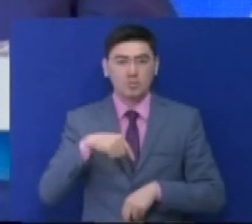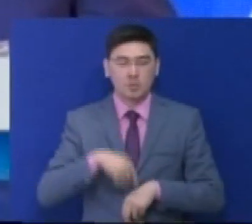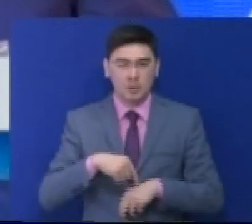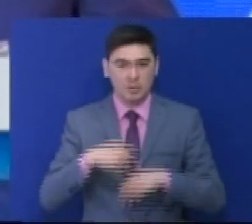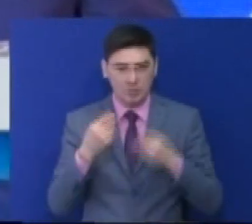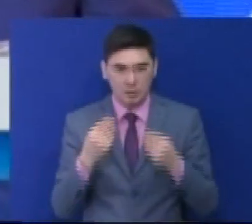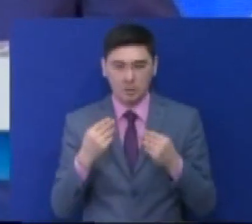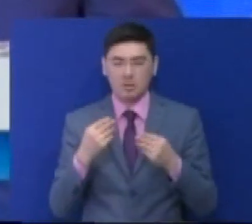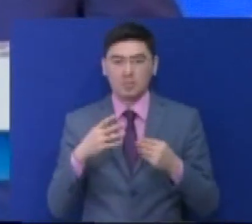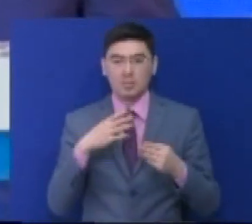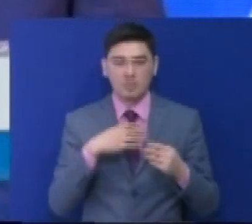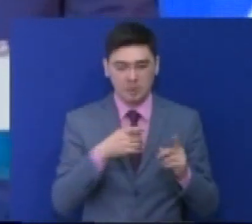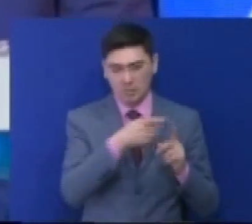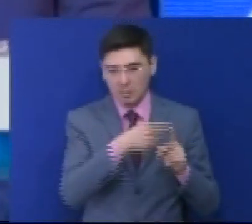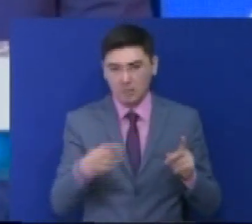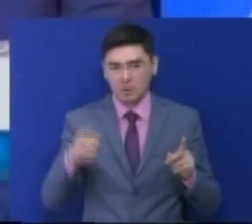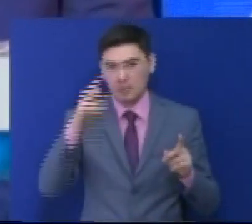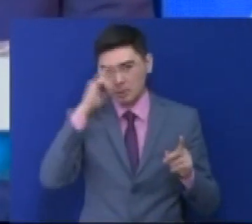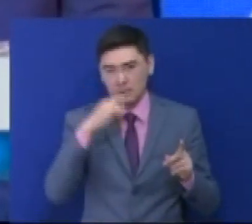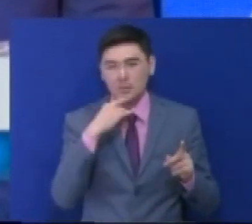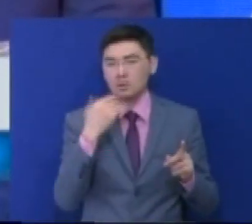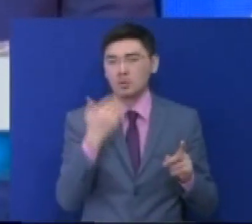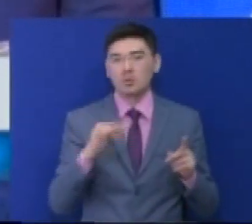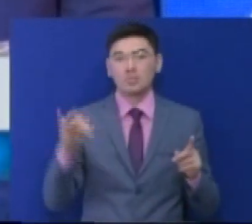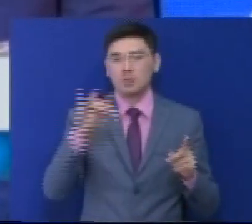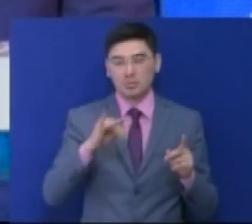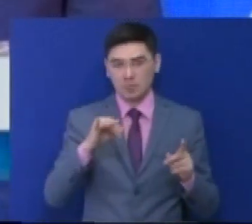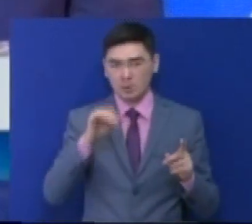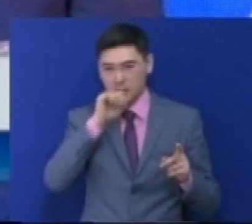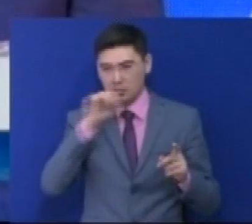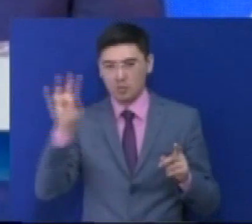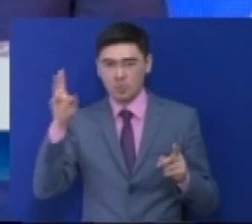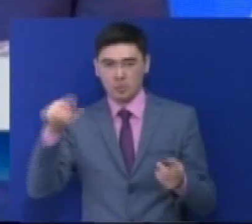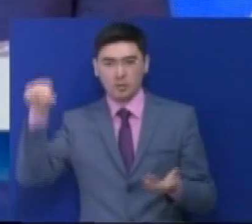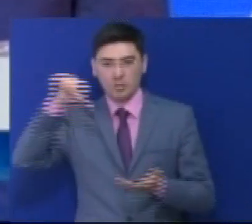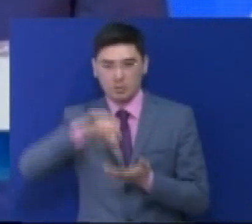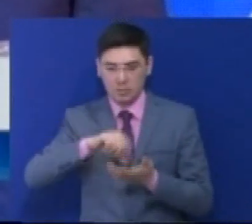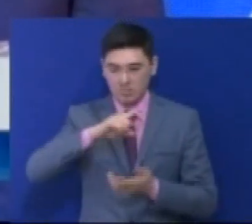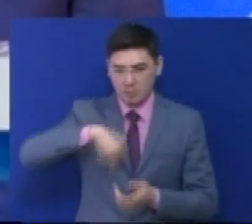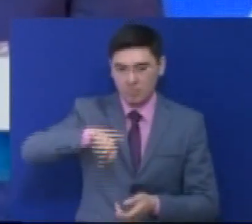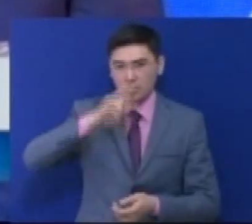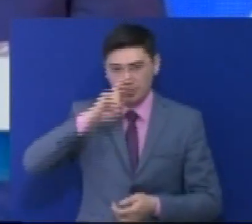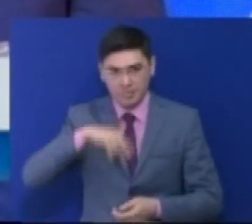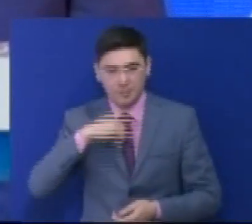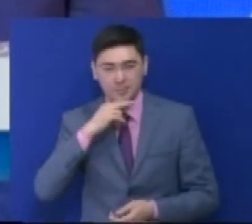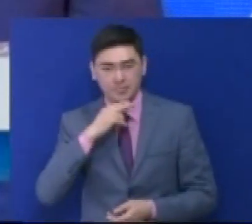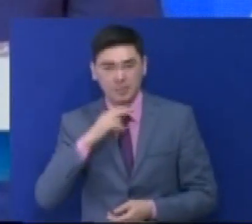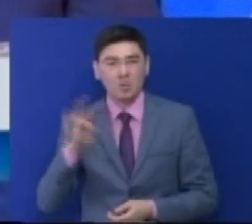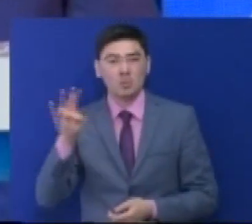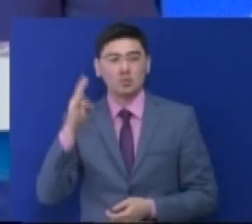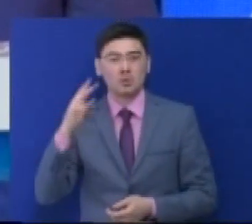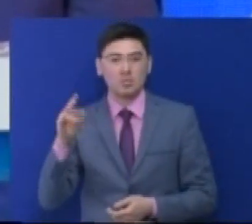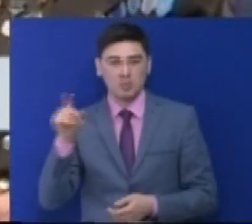исторически короткий период под руководством общенационального лидера. Ельбасы является